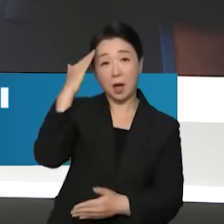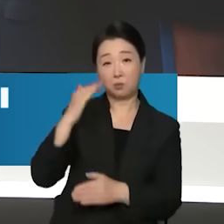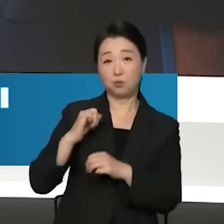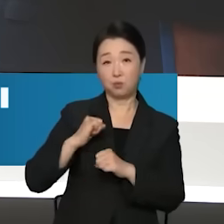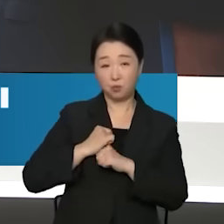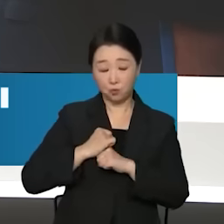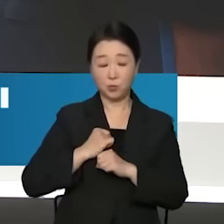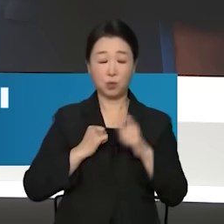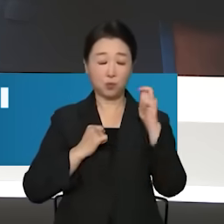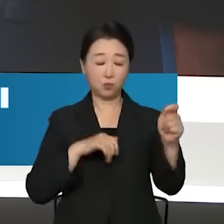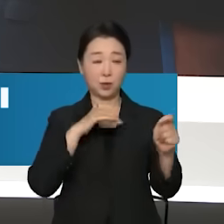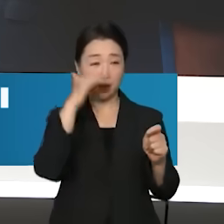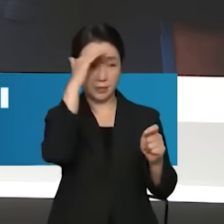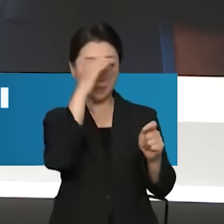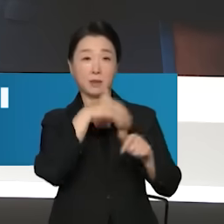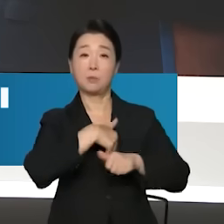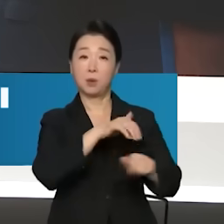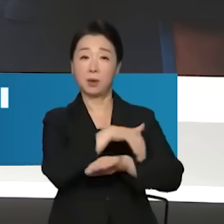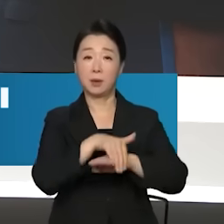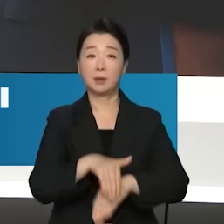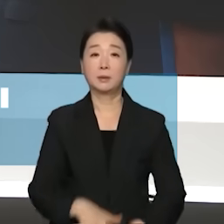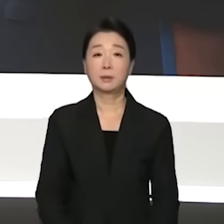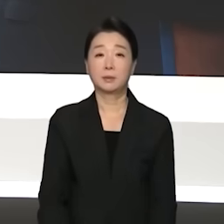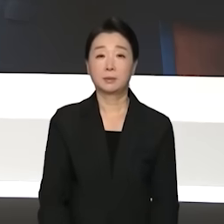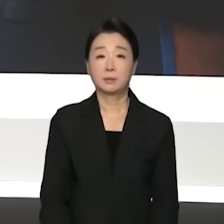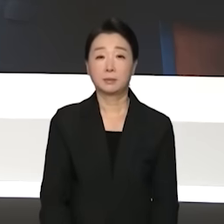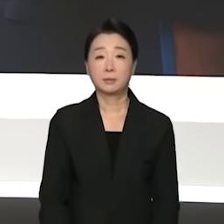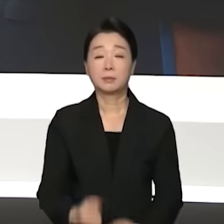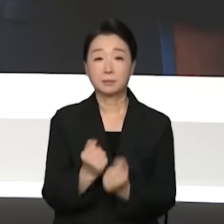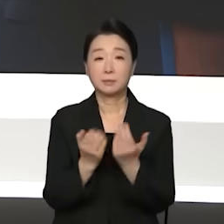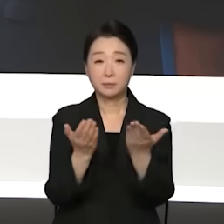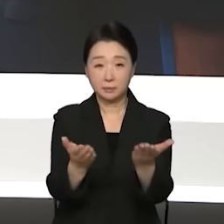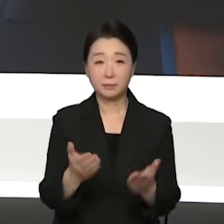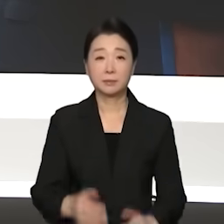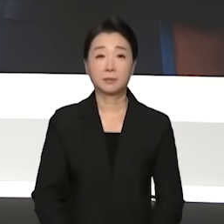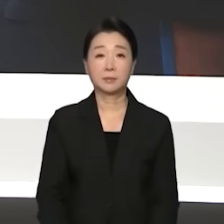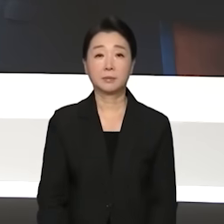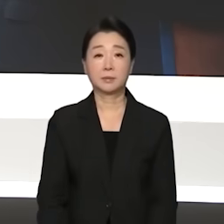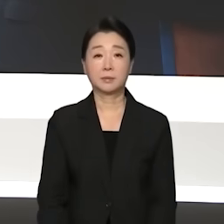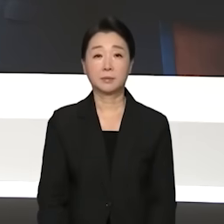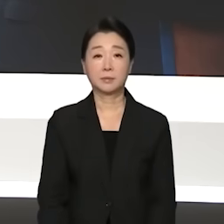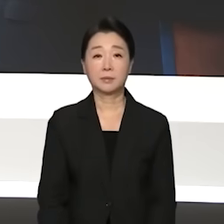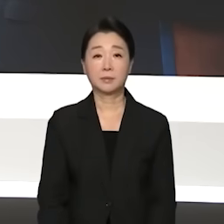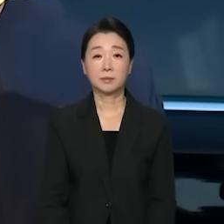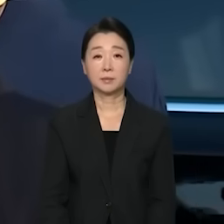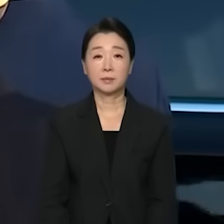우크라이나 현지에 참관단을 보내겠다고 말했습니다. 로스앤젤레스 홍지은 특파원입니다.